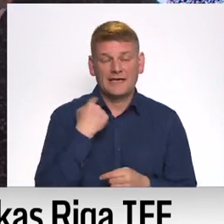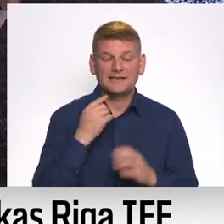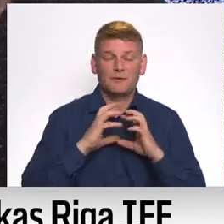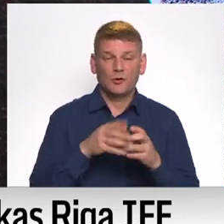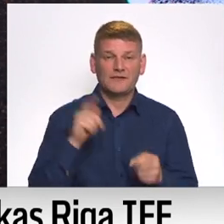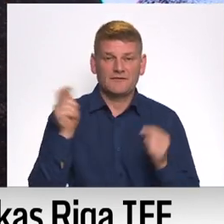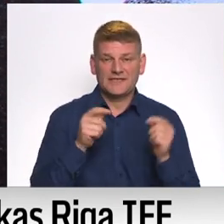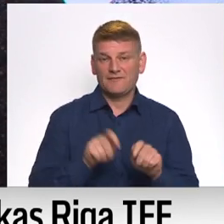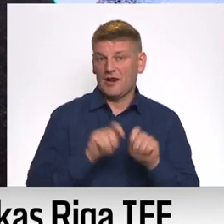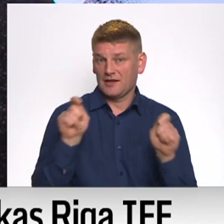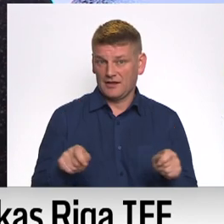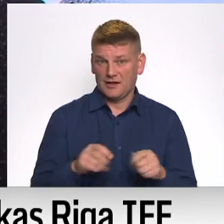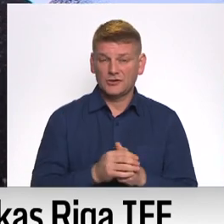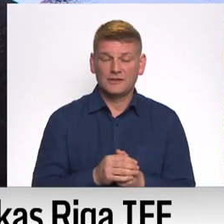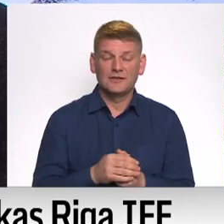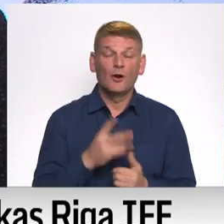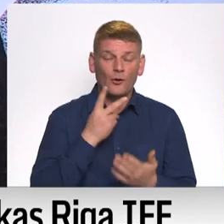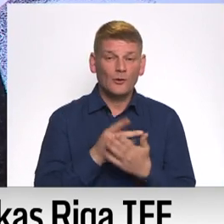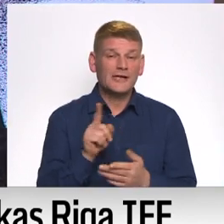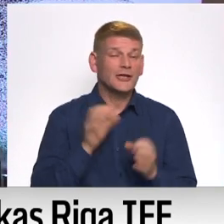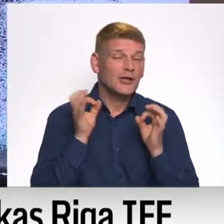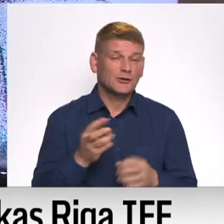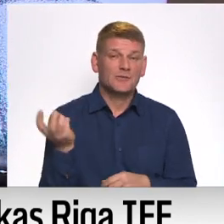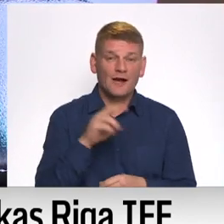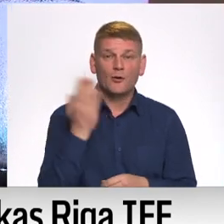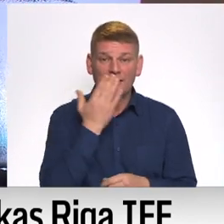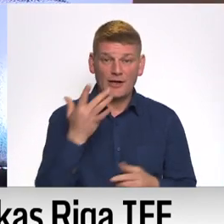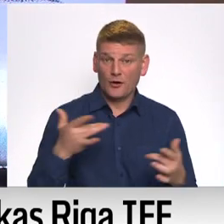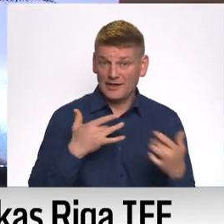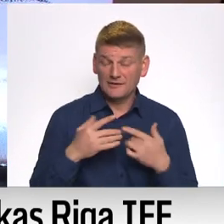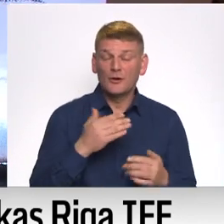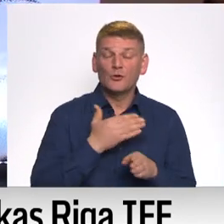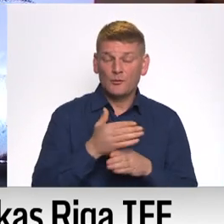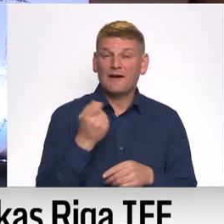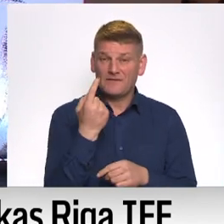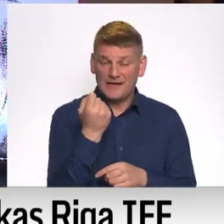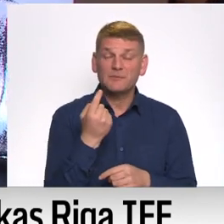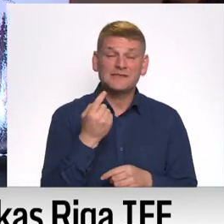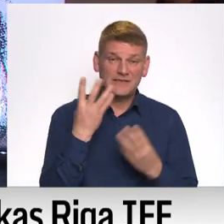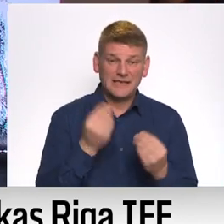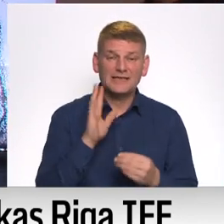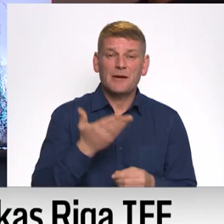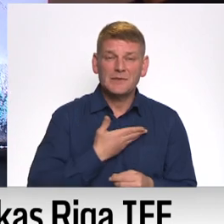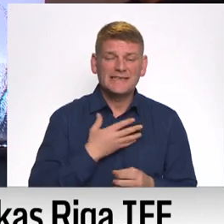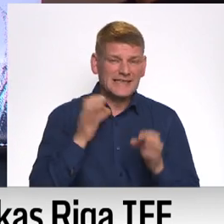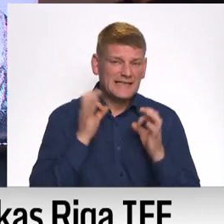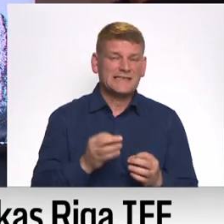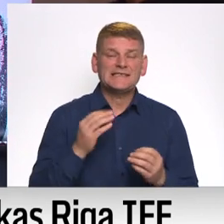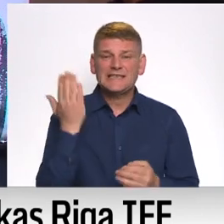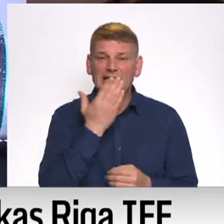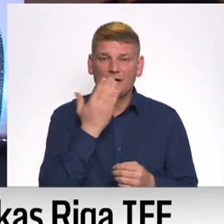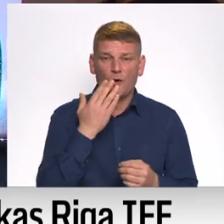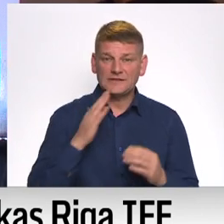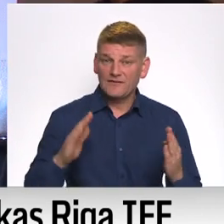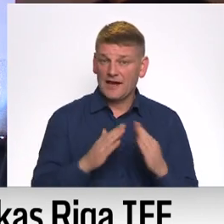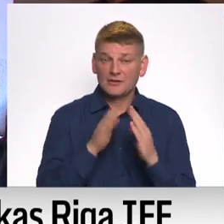atklāšanu. Nu, lūk, ir tiešām jānāk uz kinoteātriem turpmākās 11 dienas, lai piedzīvotu īstus kino svētkus,